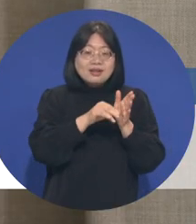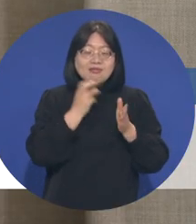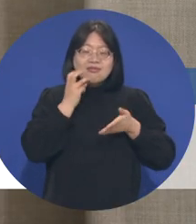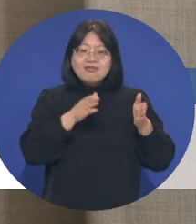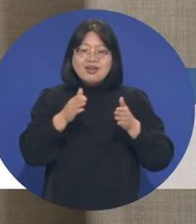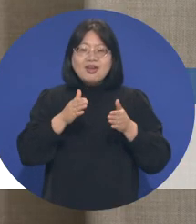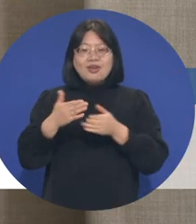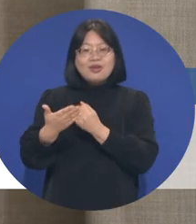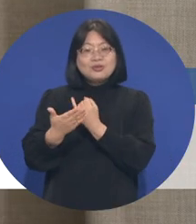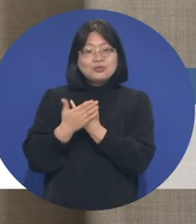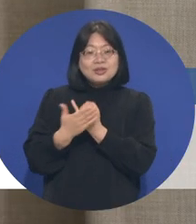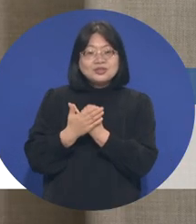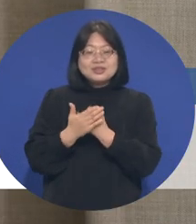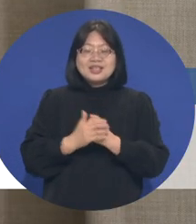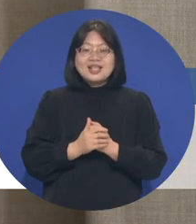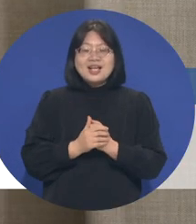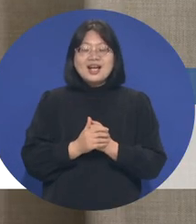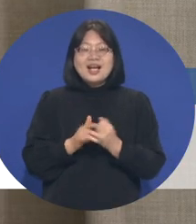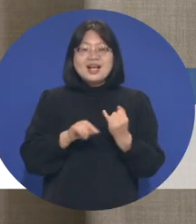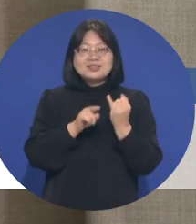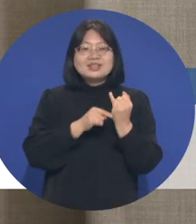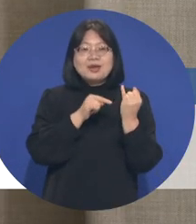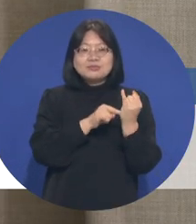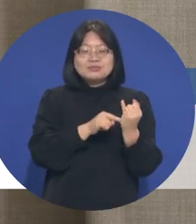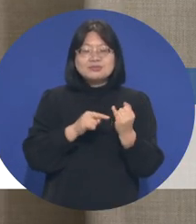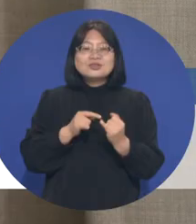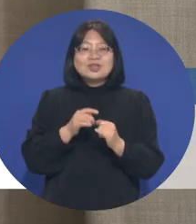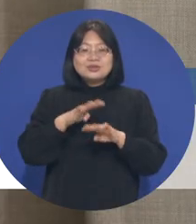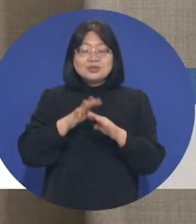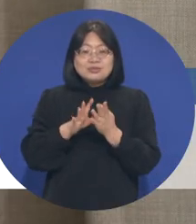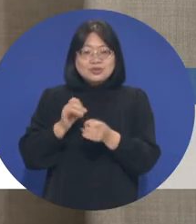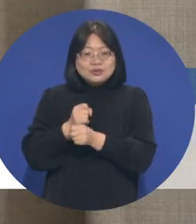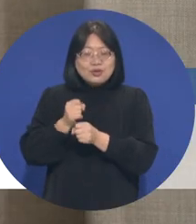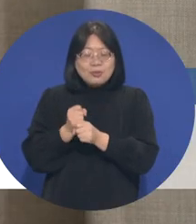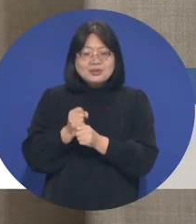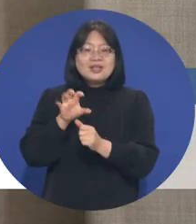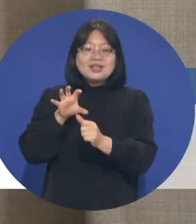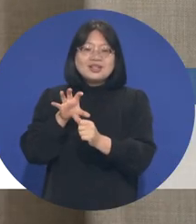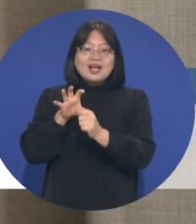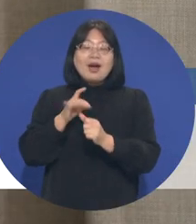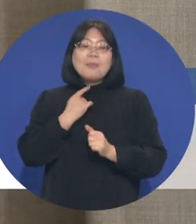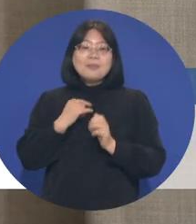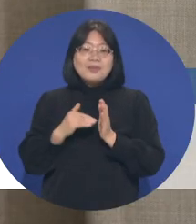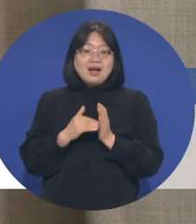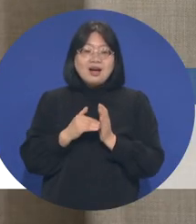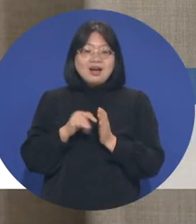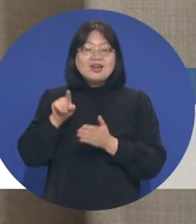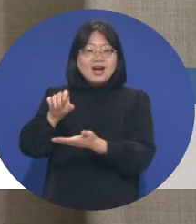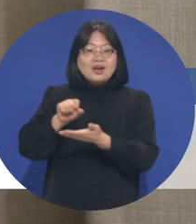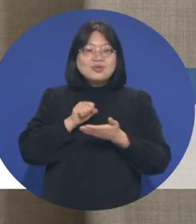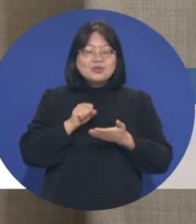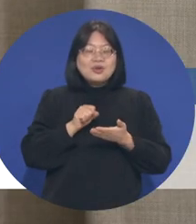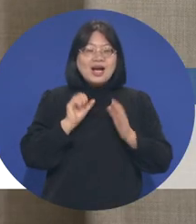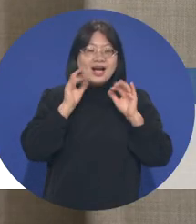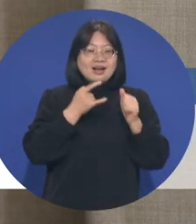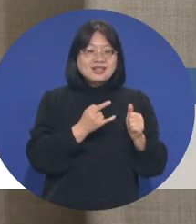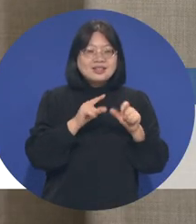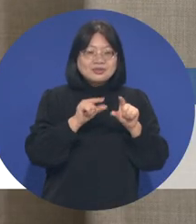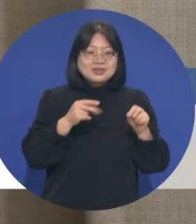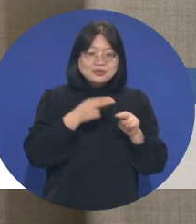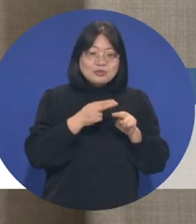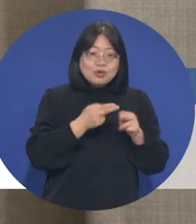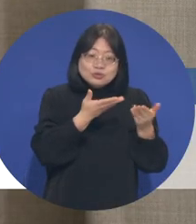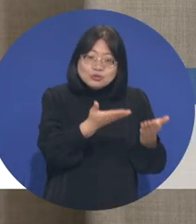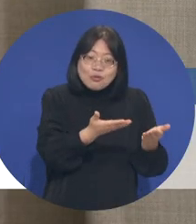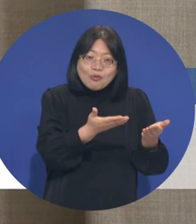주는 그 임산부 농산물 꾸러미를 이용해 본 적이 있어요 그 농산물로 아에게 이유식을 만들어 주니까